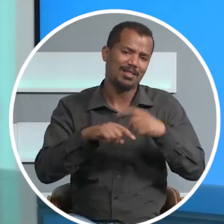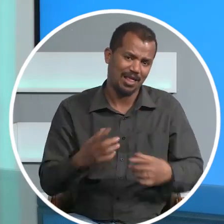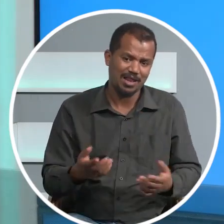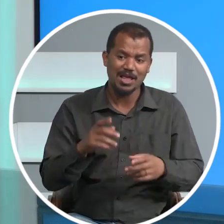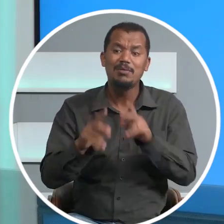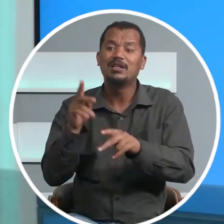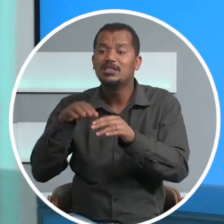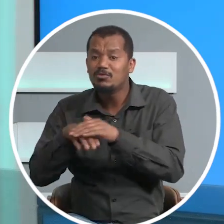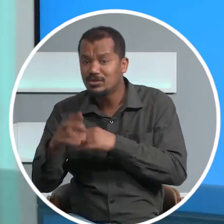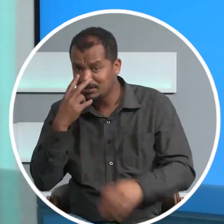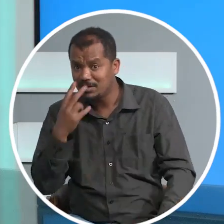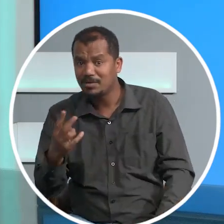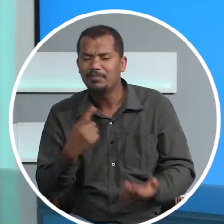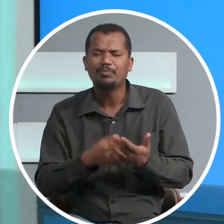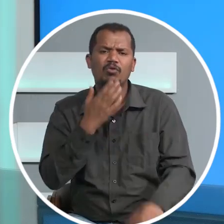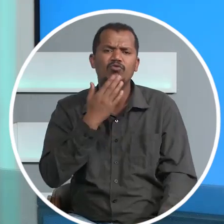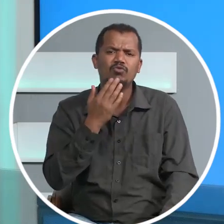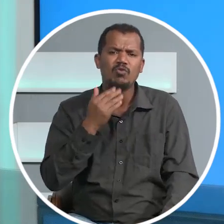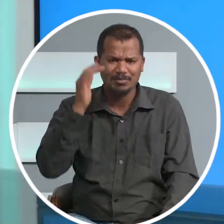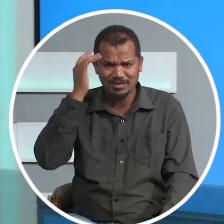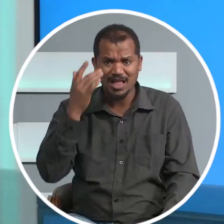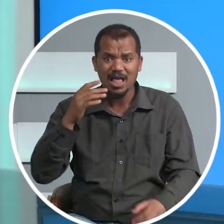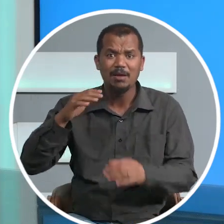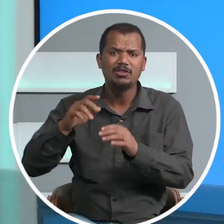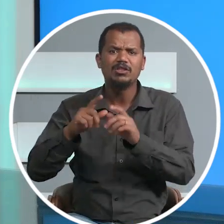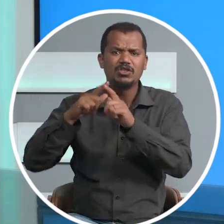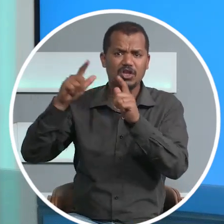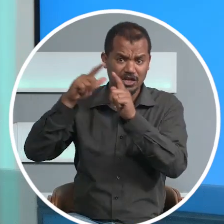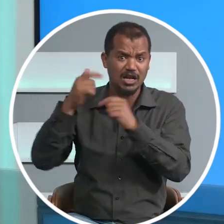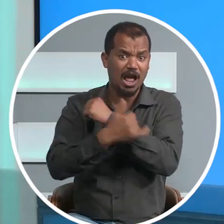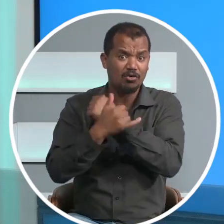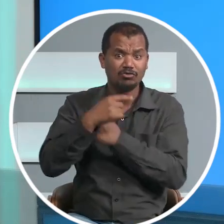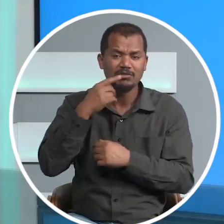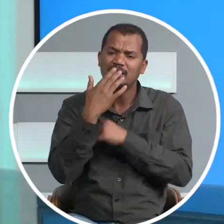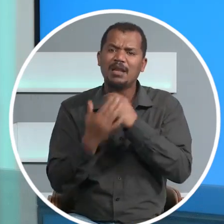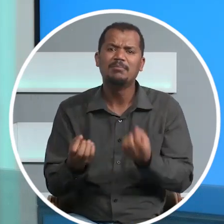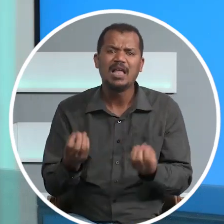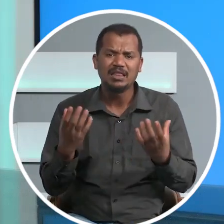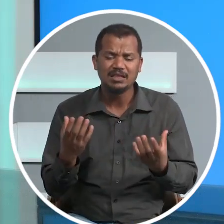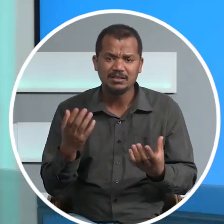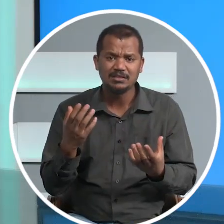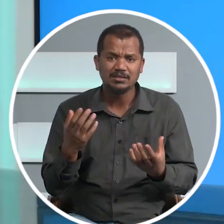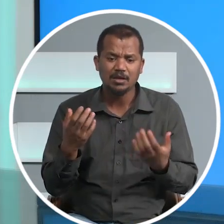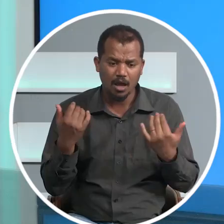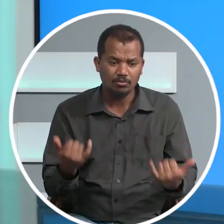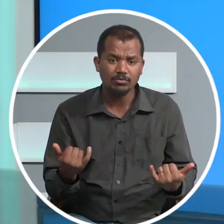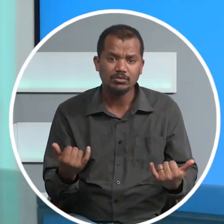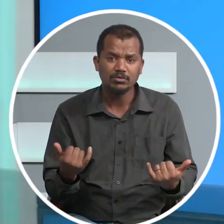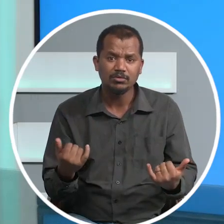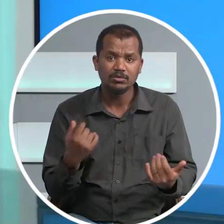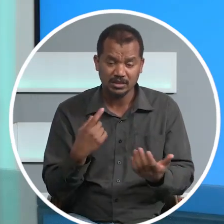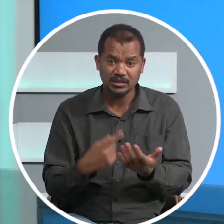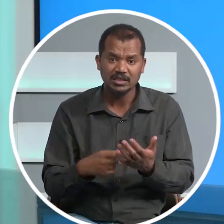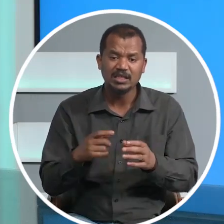ውስጥ ስንመለከት እንደዚህ ስኳር በሽታ የሚባለው ባደጉ ሀገሮች ውስጥ የሚታዩ እነ ደም ብዛት የመሳሰሉ ነገር መጥተው አሁን